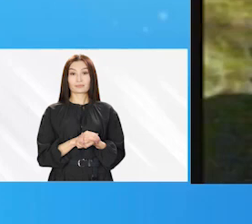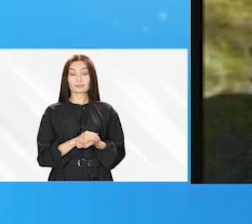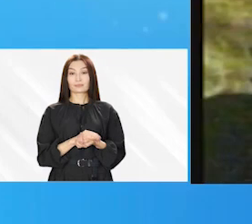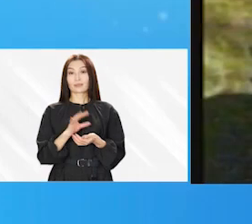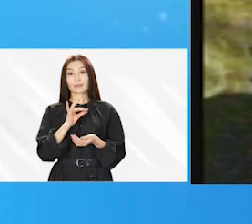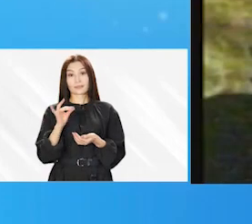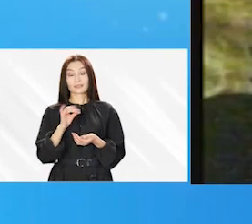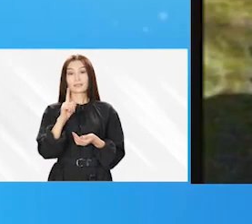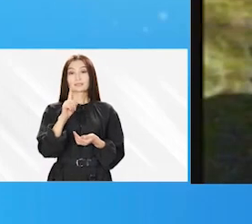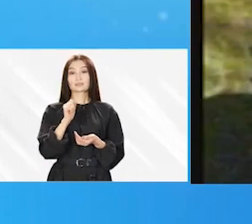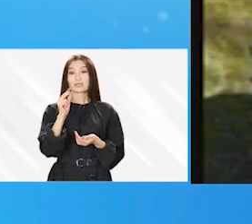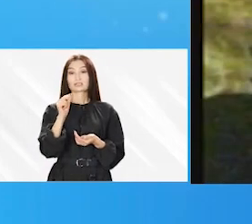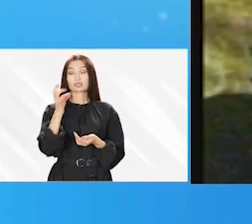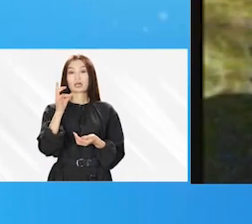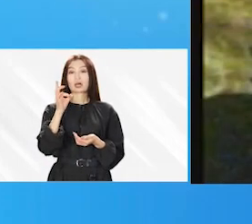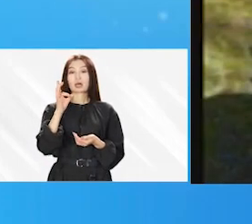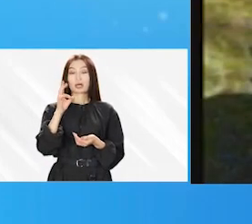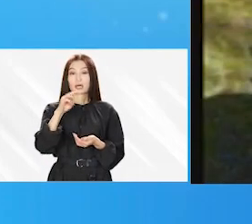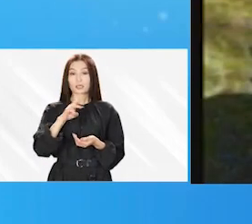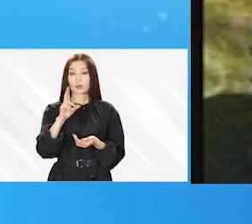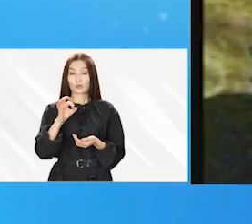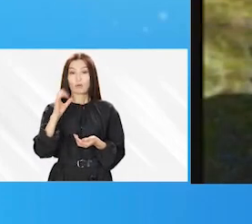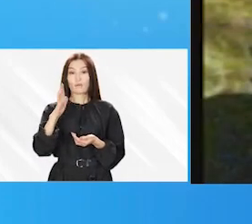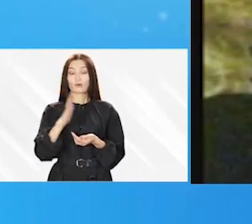зачат в пазушных почек